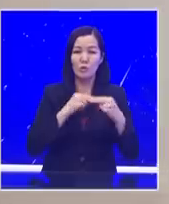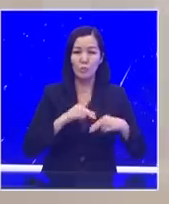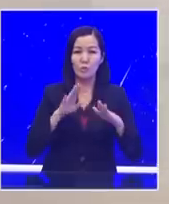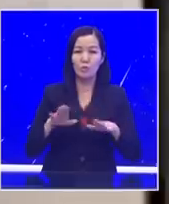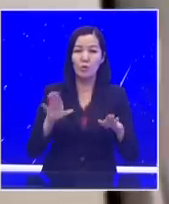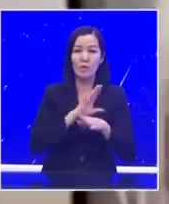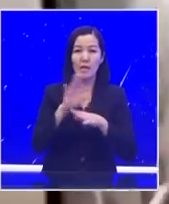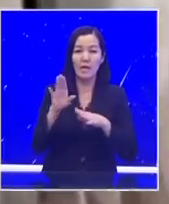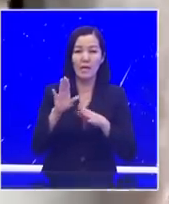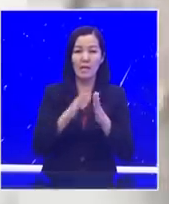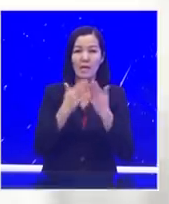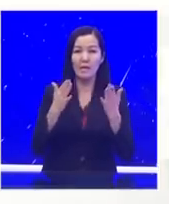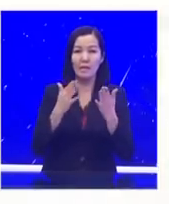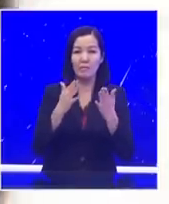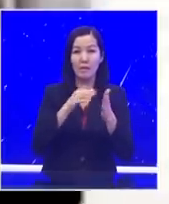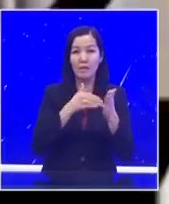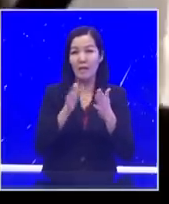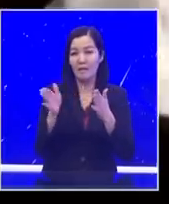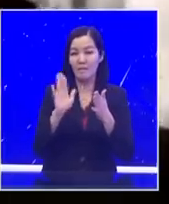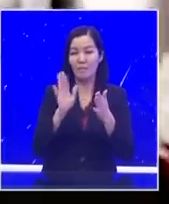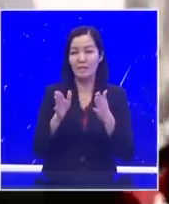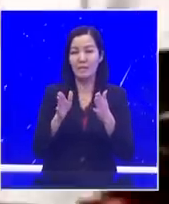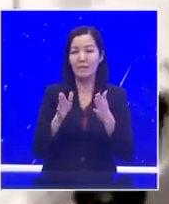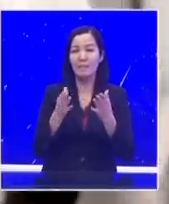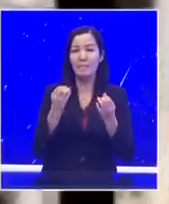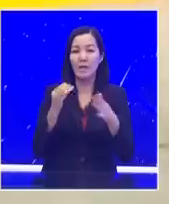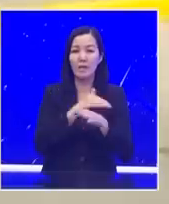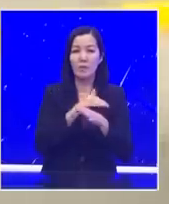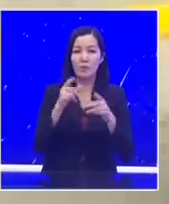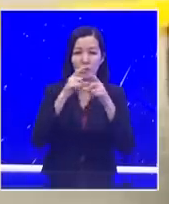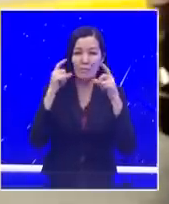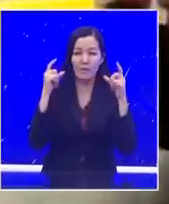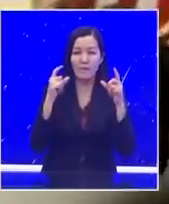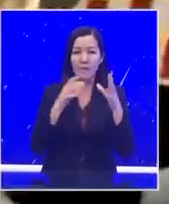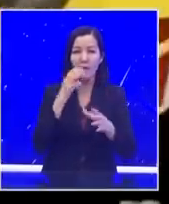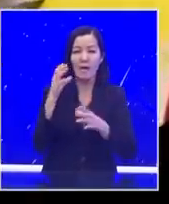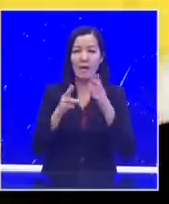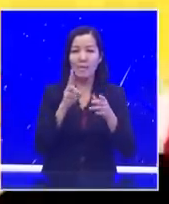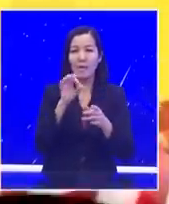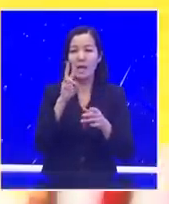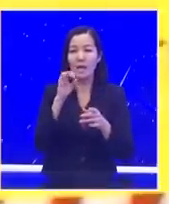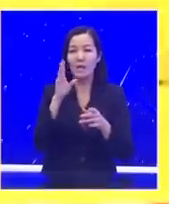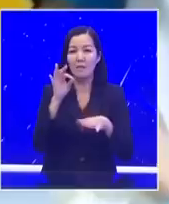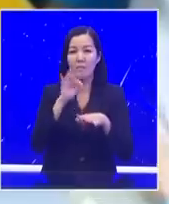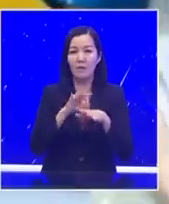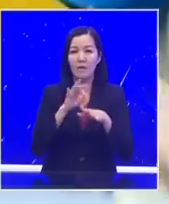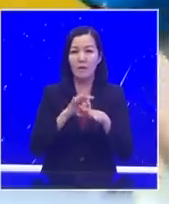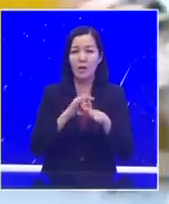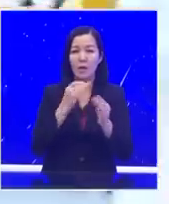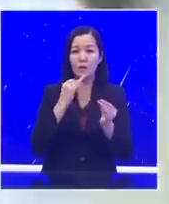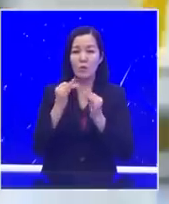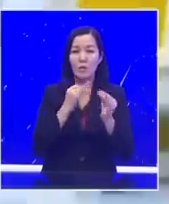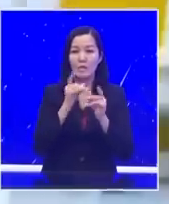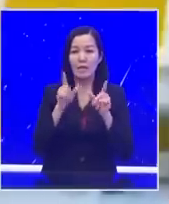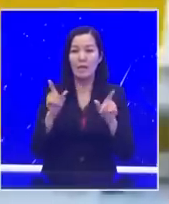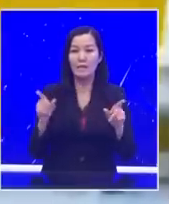жіберетін арнайы кітапшаларынан да алынып тасталған. Сонымен бірге көшеде маска киіп, әлемдегі коронавирус пандемиясы туралы сөйлескен